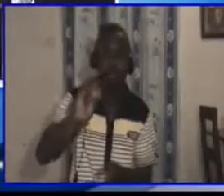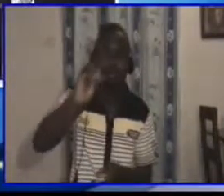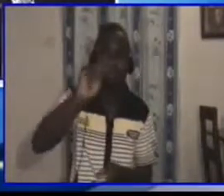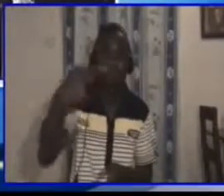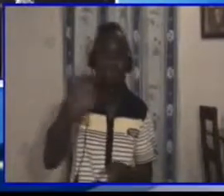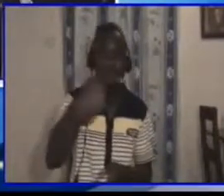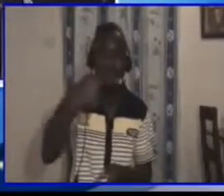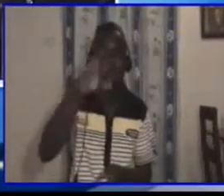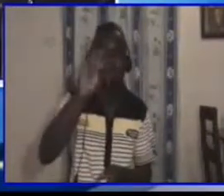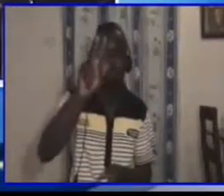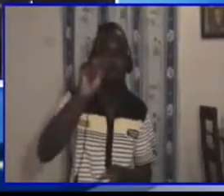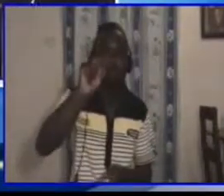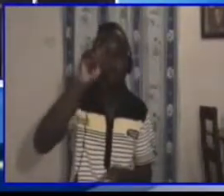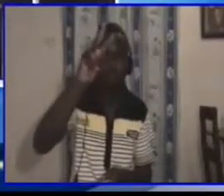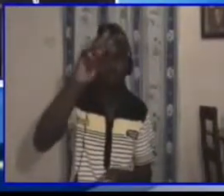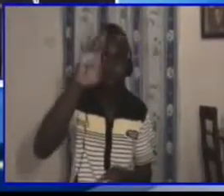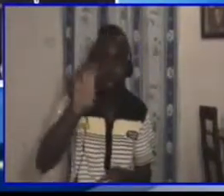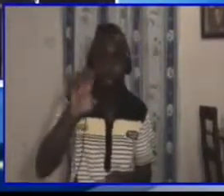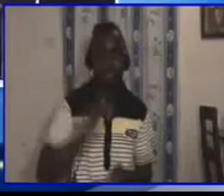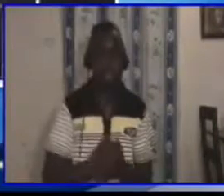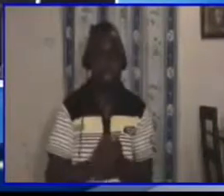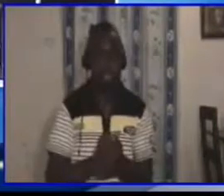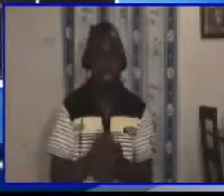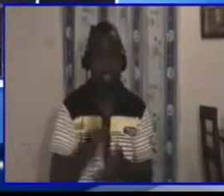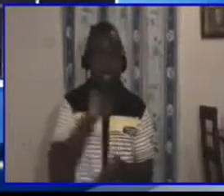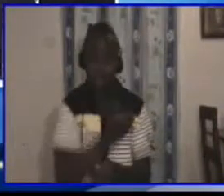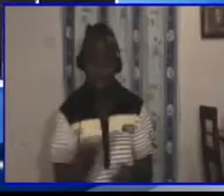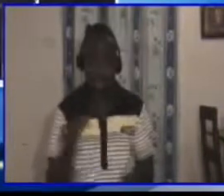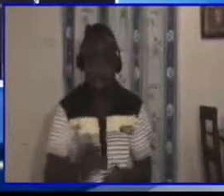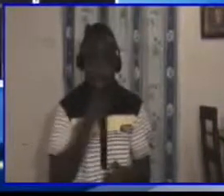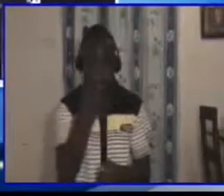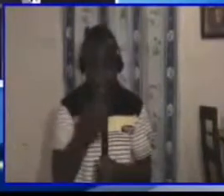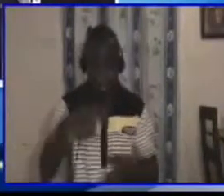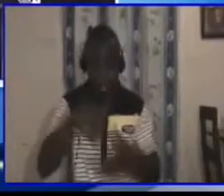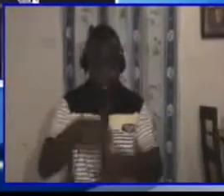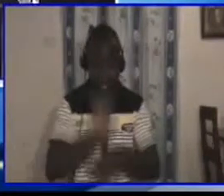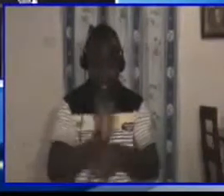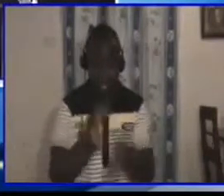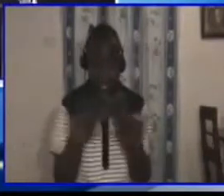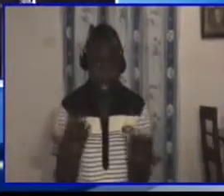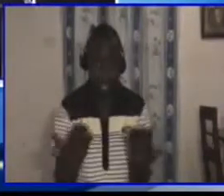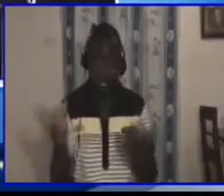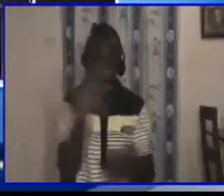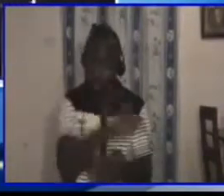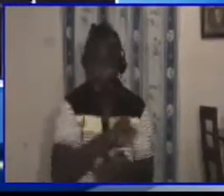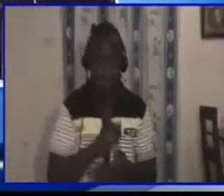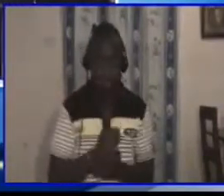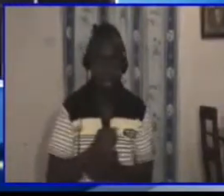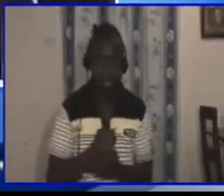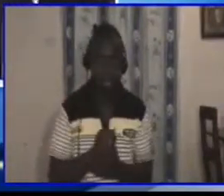nei primi 400 anni non c'era alcun